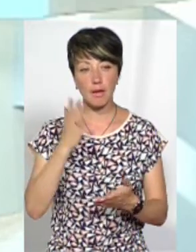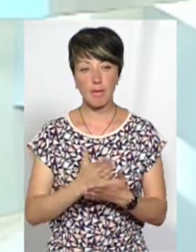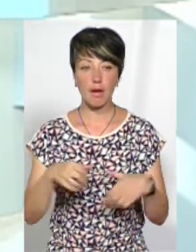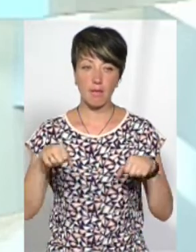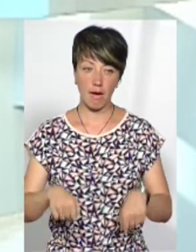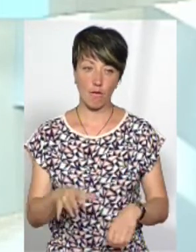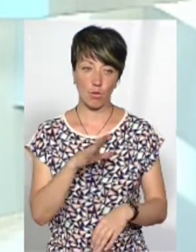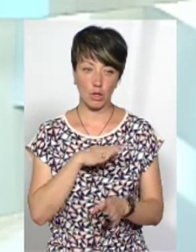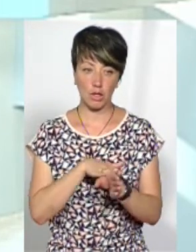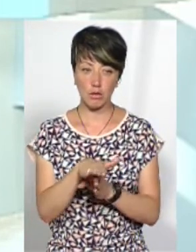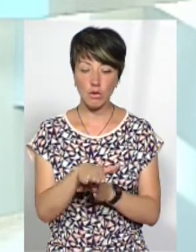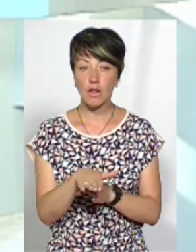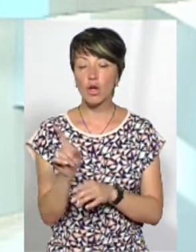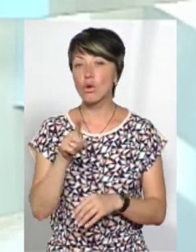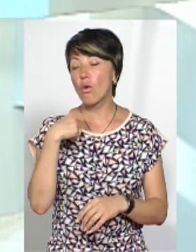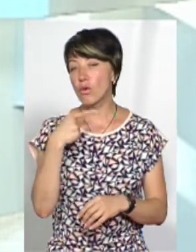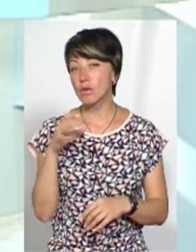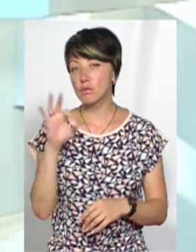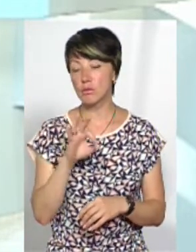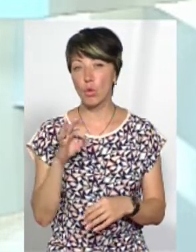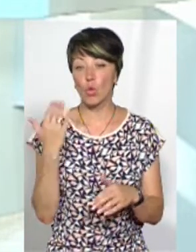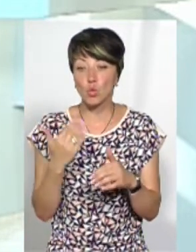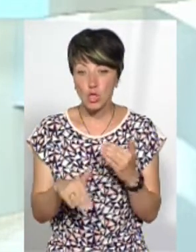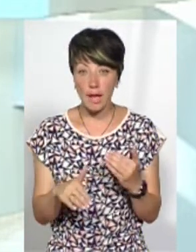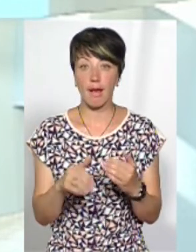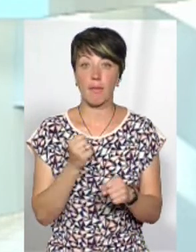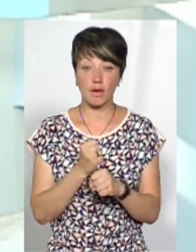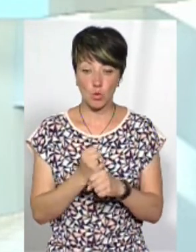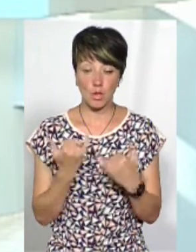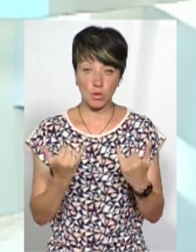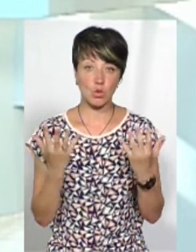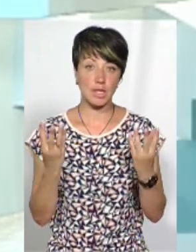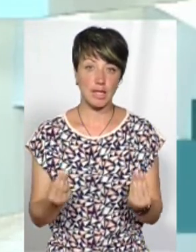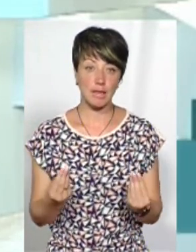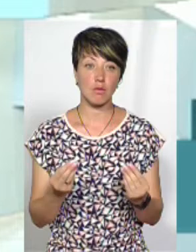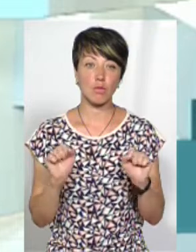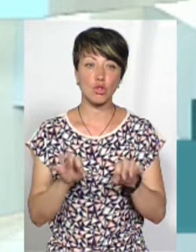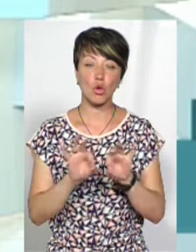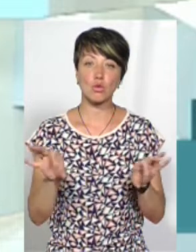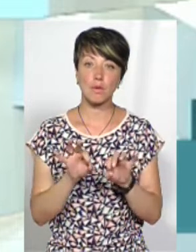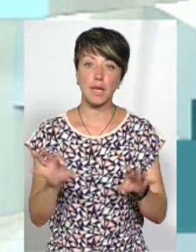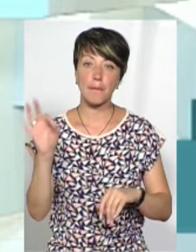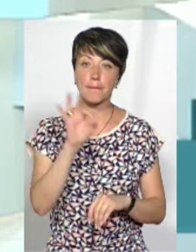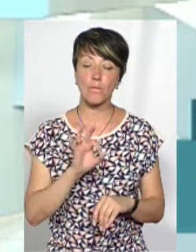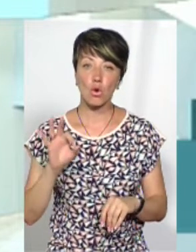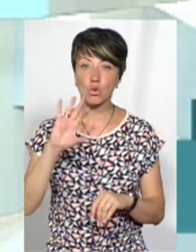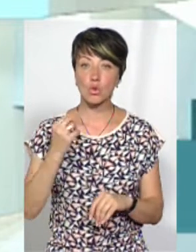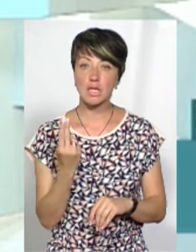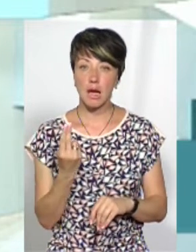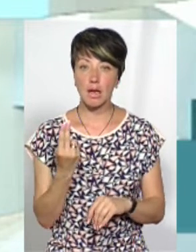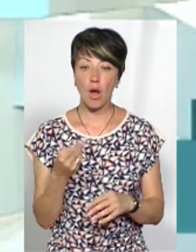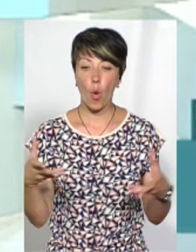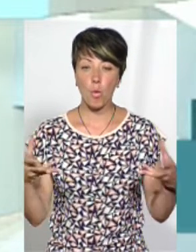право на життя. Якщо ж говорити про те, що реалізовано і вже діє на сьогоднішній день, можу розповісти про